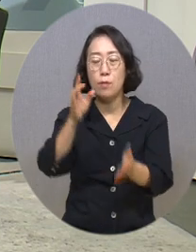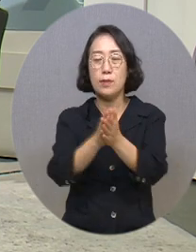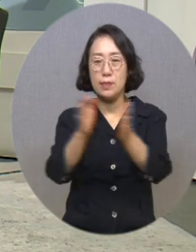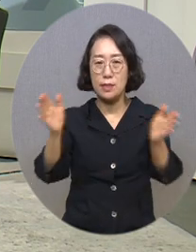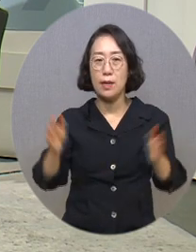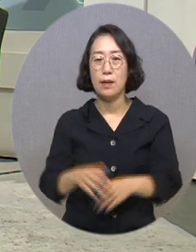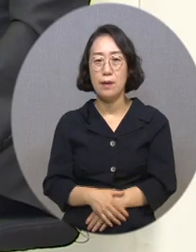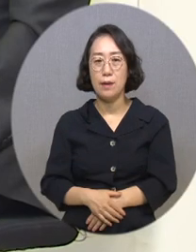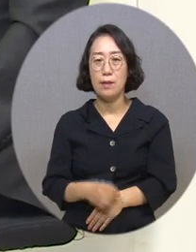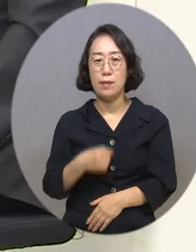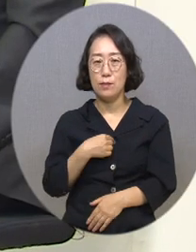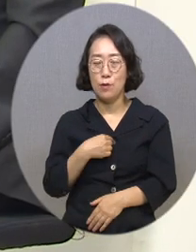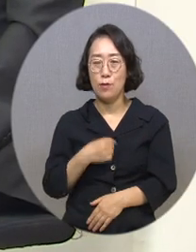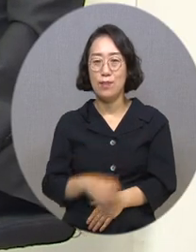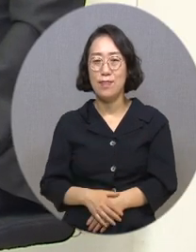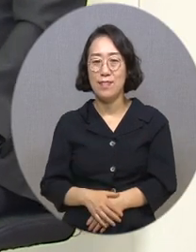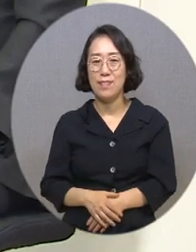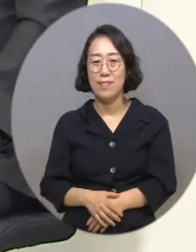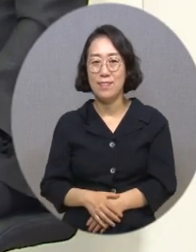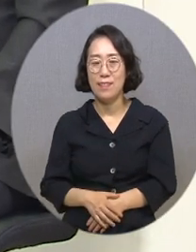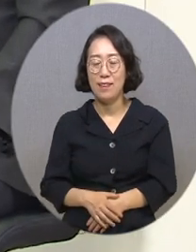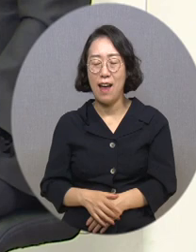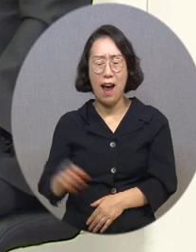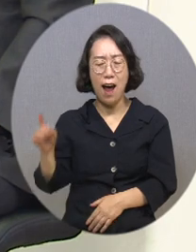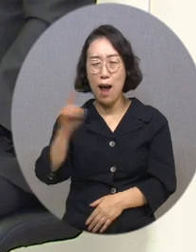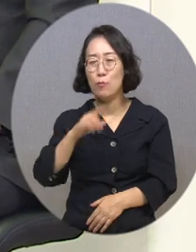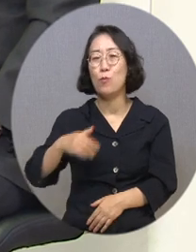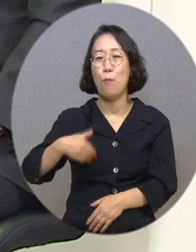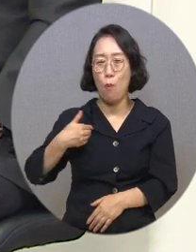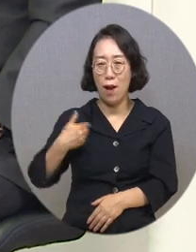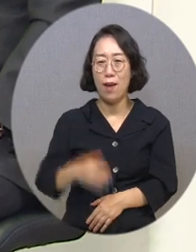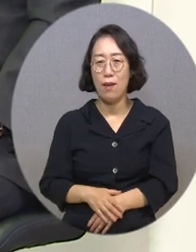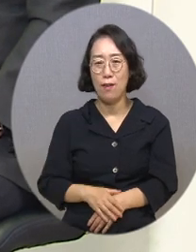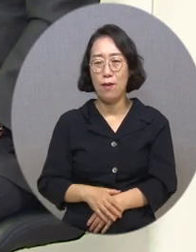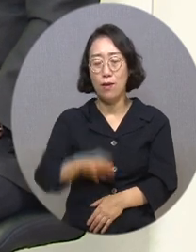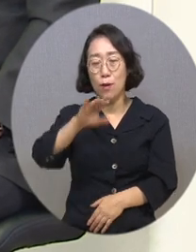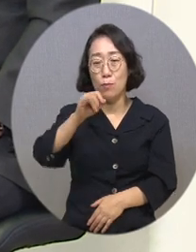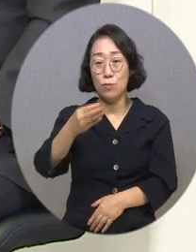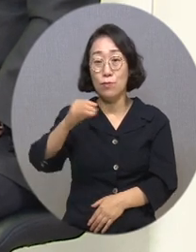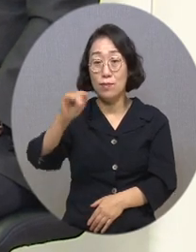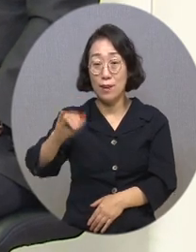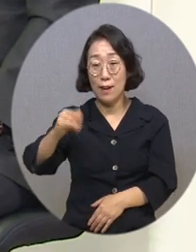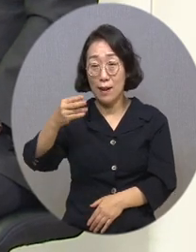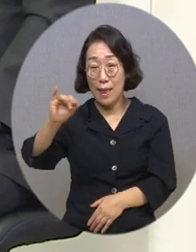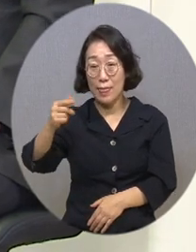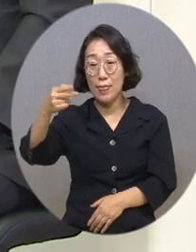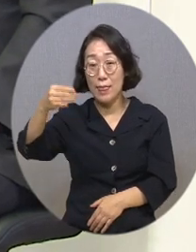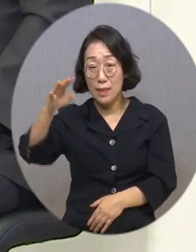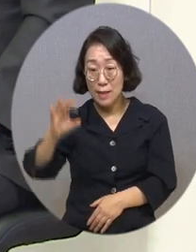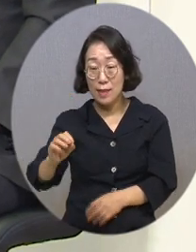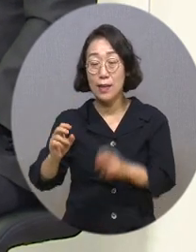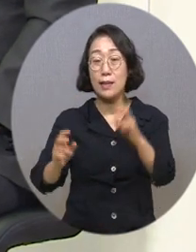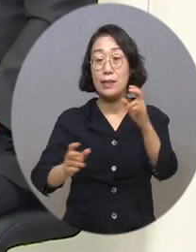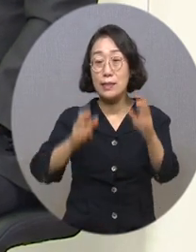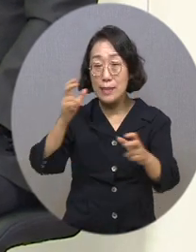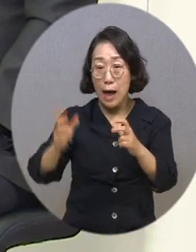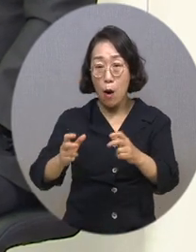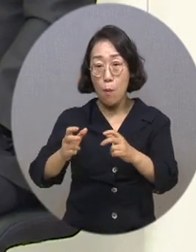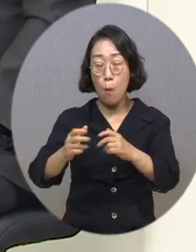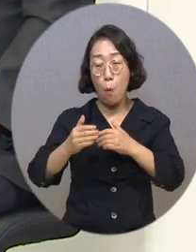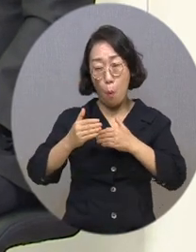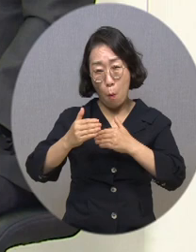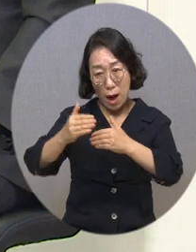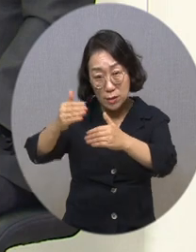저는 무례한이에요. 네. 그래서 이 브랜딩의 그 사업 과정이라든가